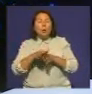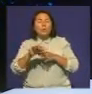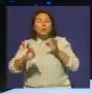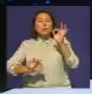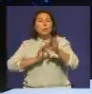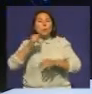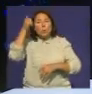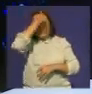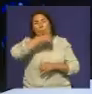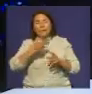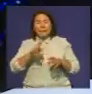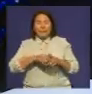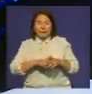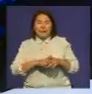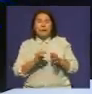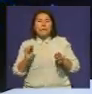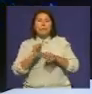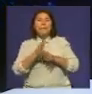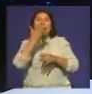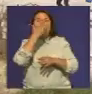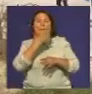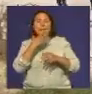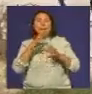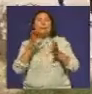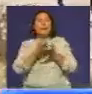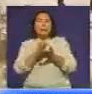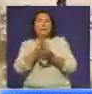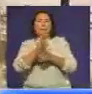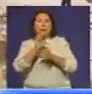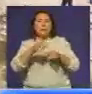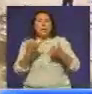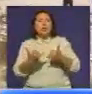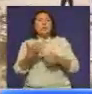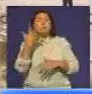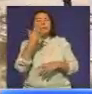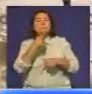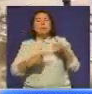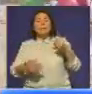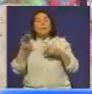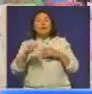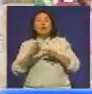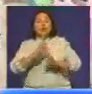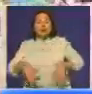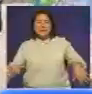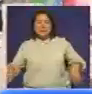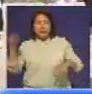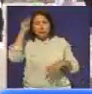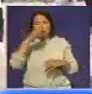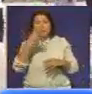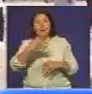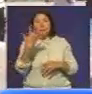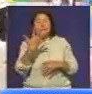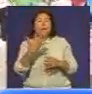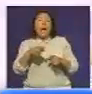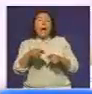набор детей на летние дополнительные занятия. В центре обучается 5500 детей в 45 разных кружках.